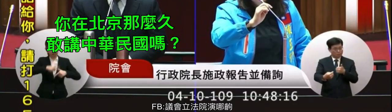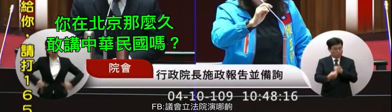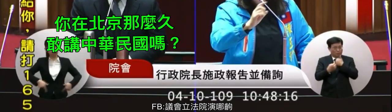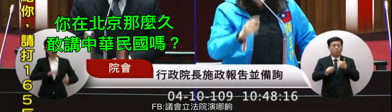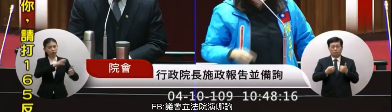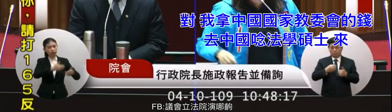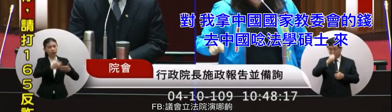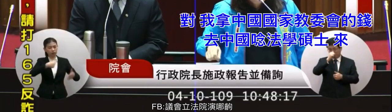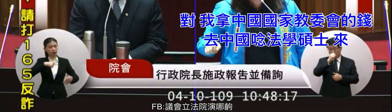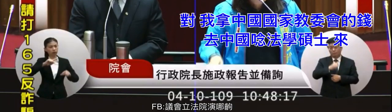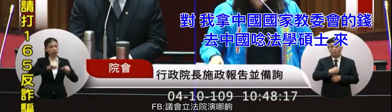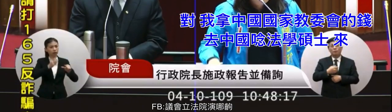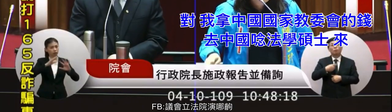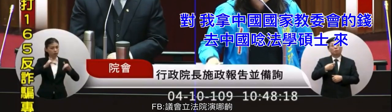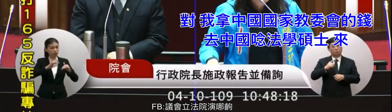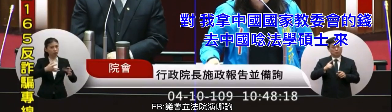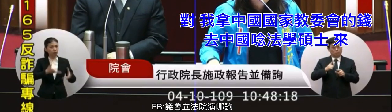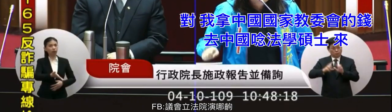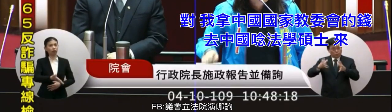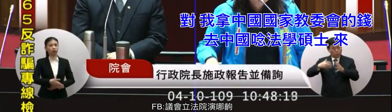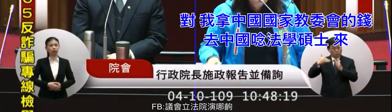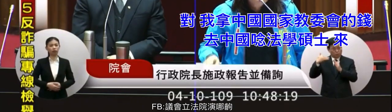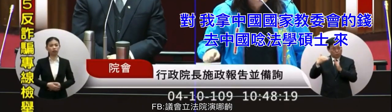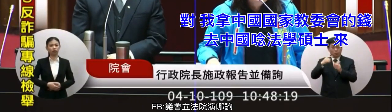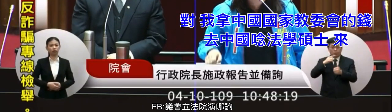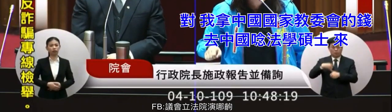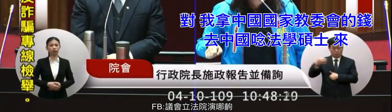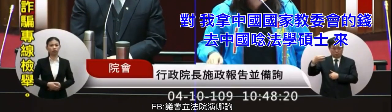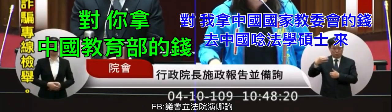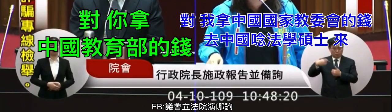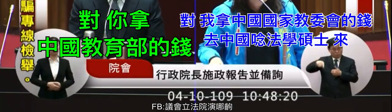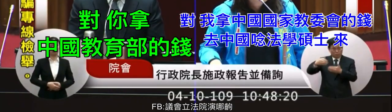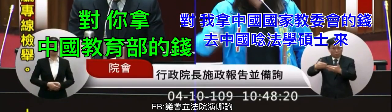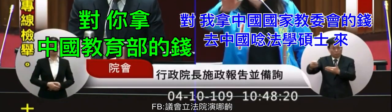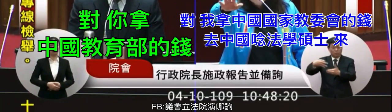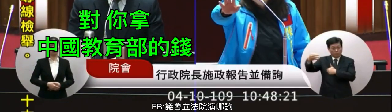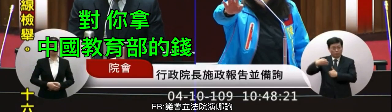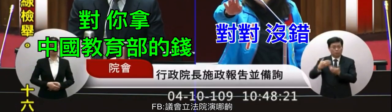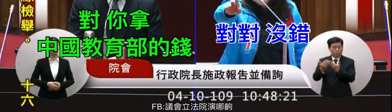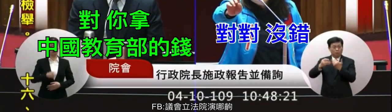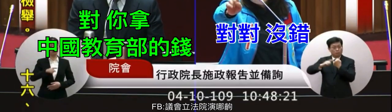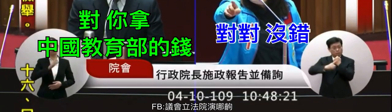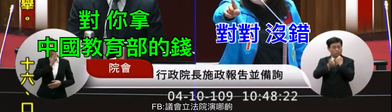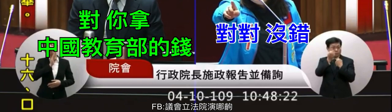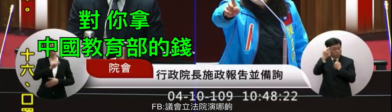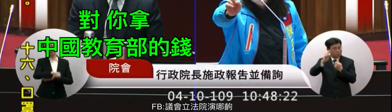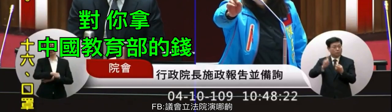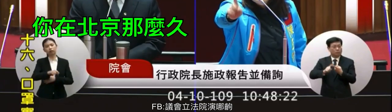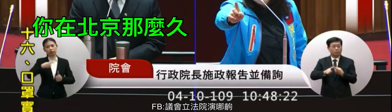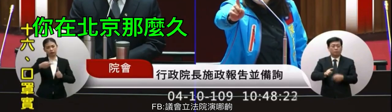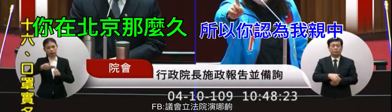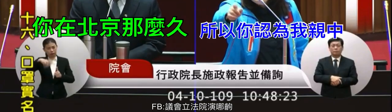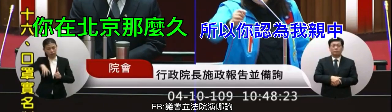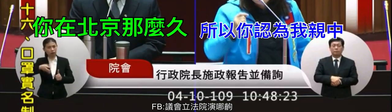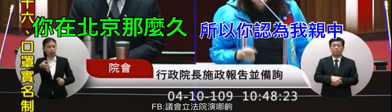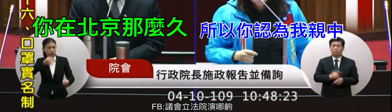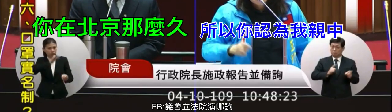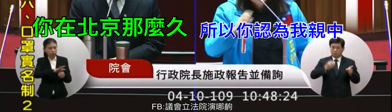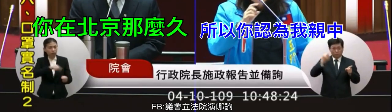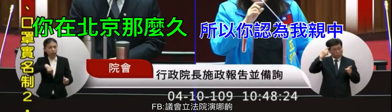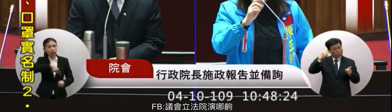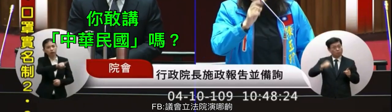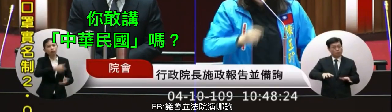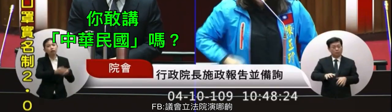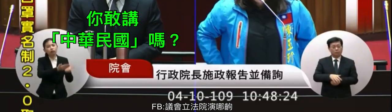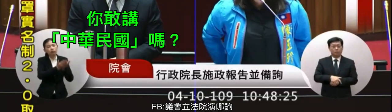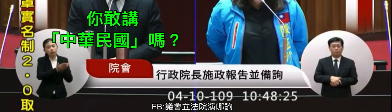民国吗？ 对，我拿中国国家教会钱去中国念法学硕士， 来，中国教育部的钱， 对对，没错。所以你认为我亲